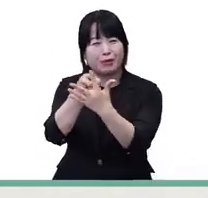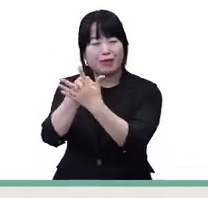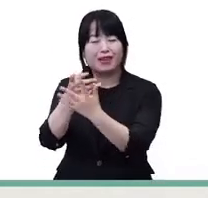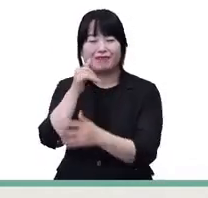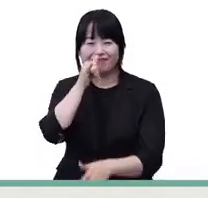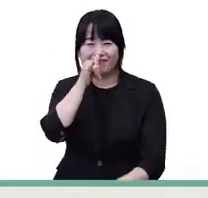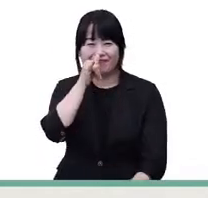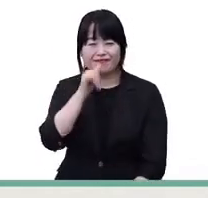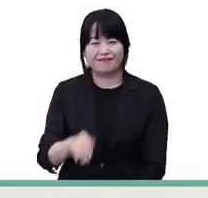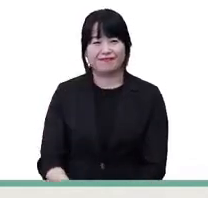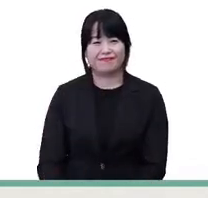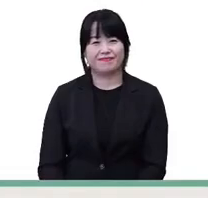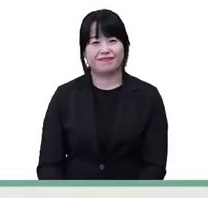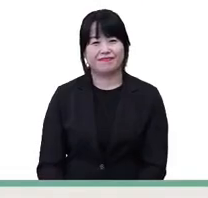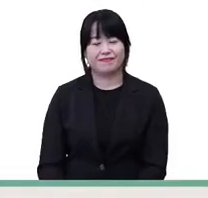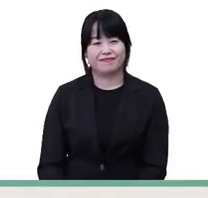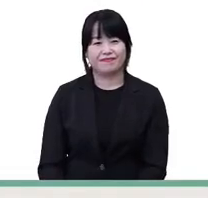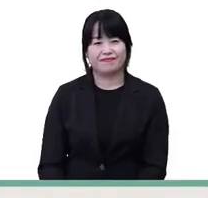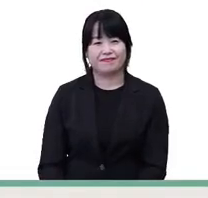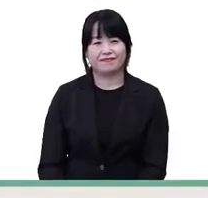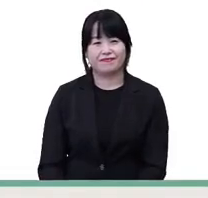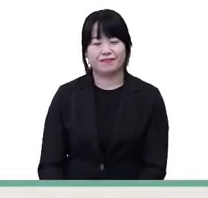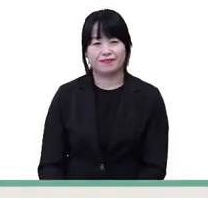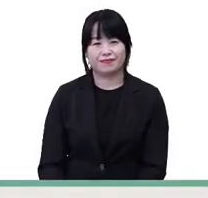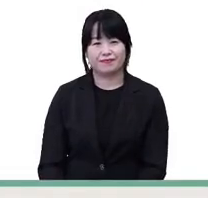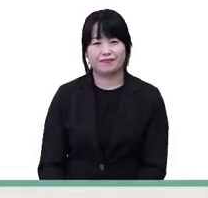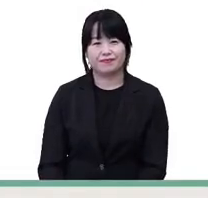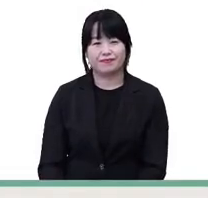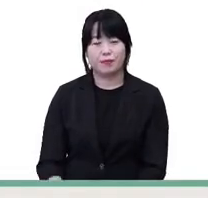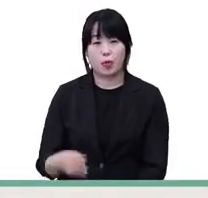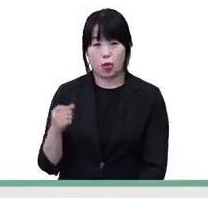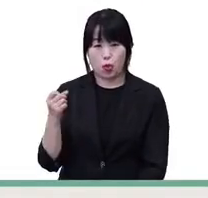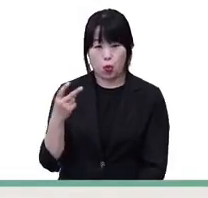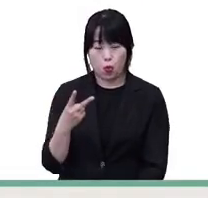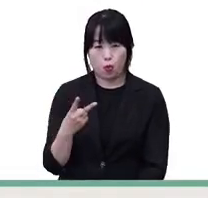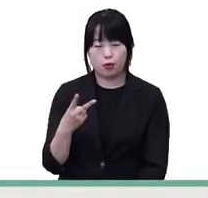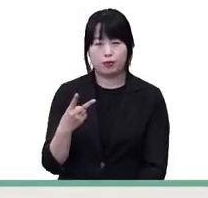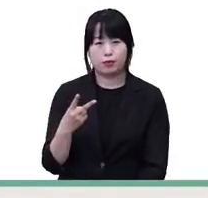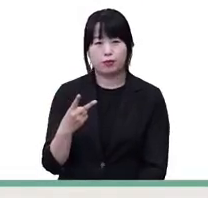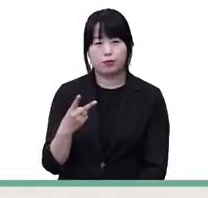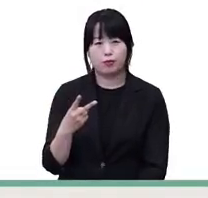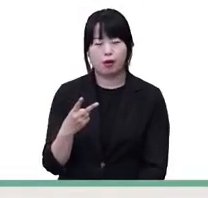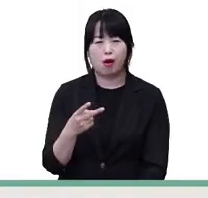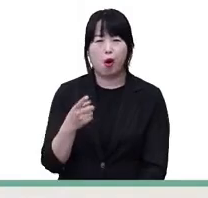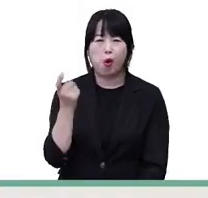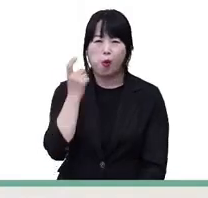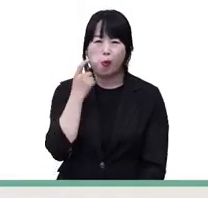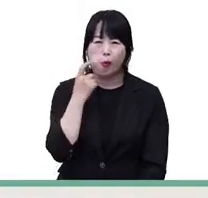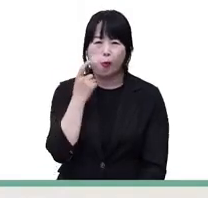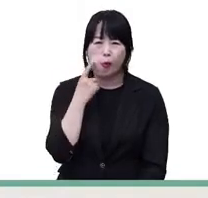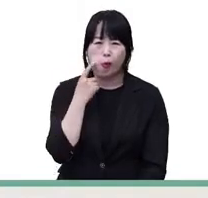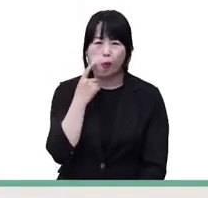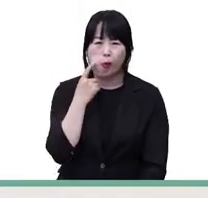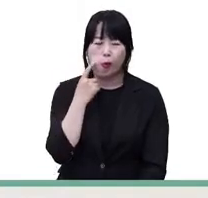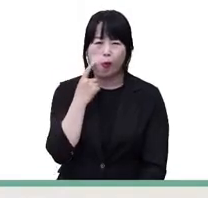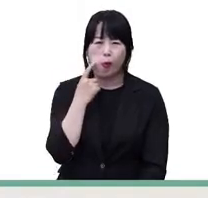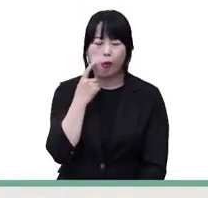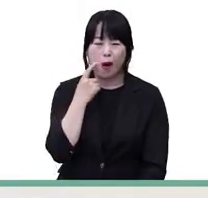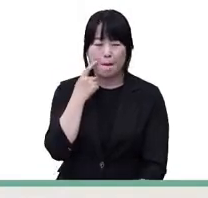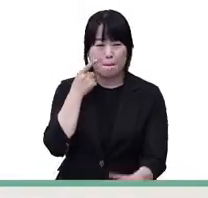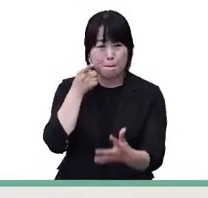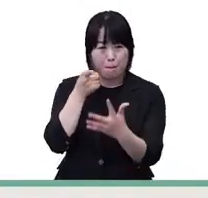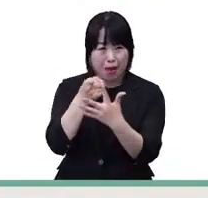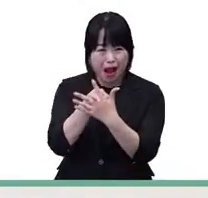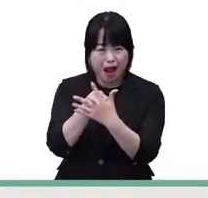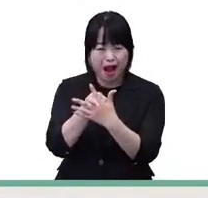있을 것이라고 생각하는지를 아는 것부터 시작해서요. 중간에 보면 거짓말 하는 거를